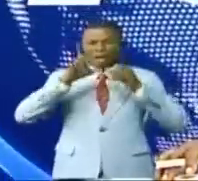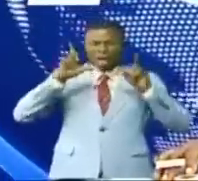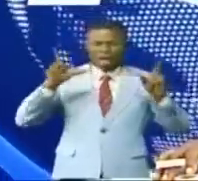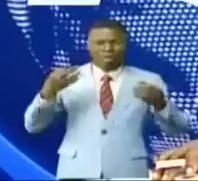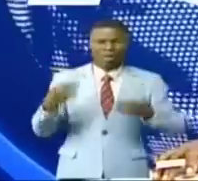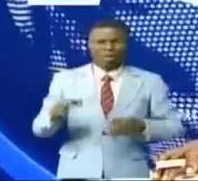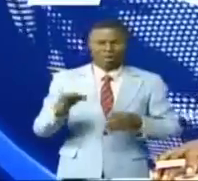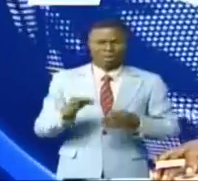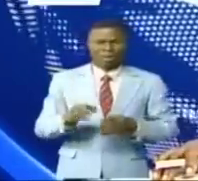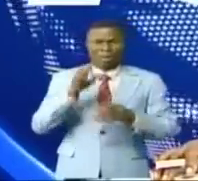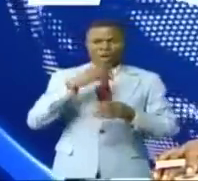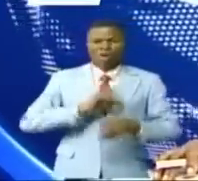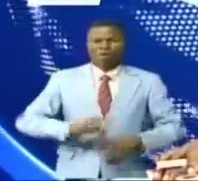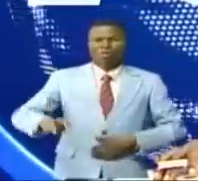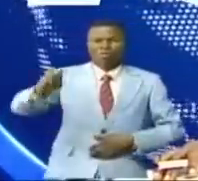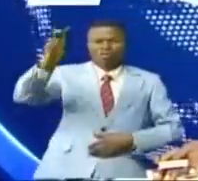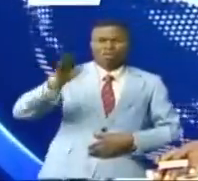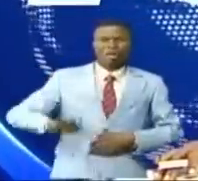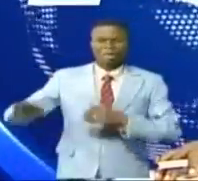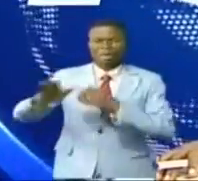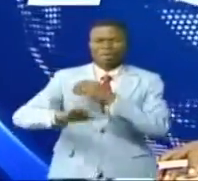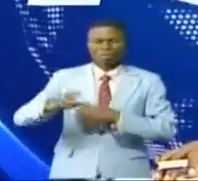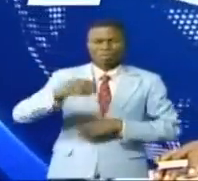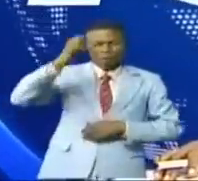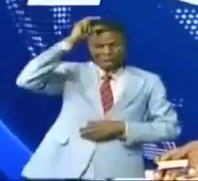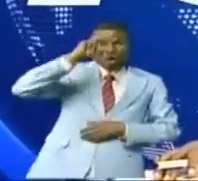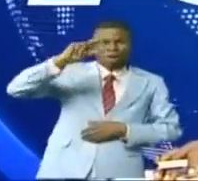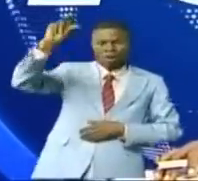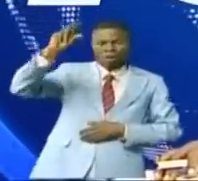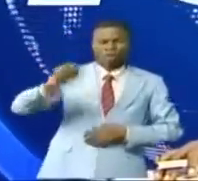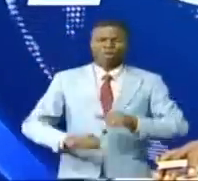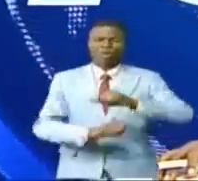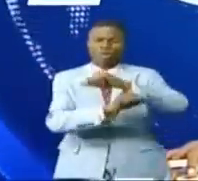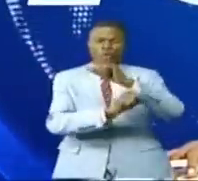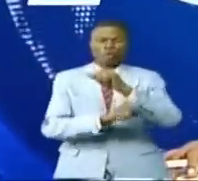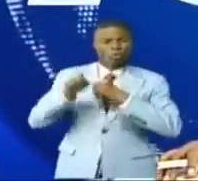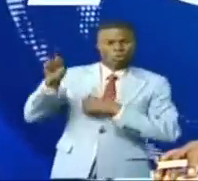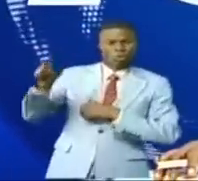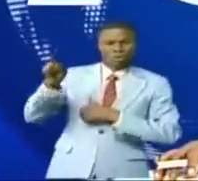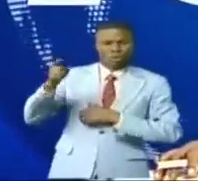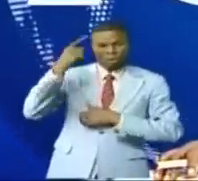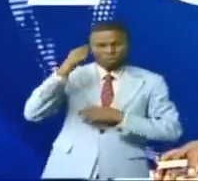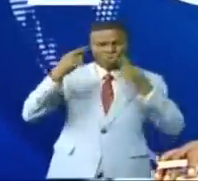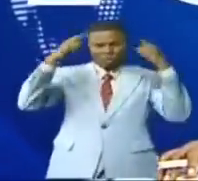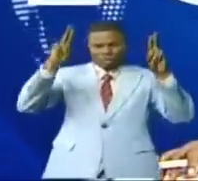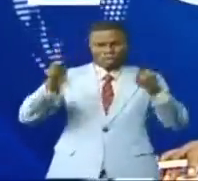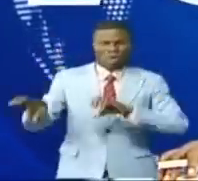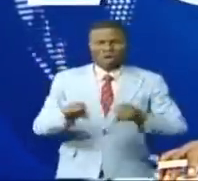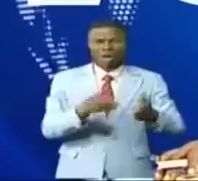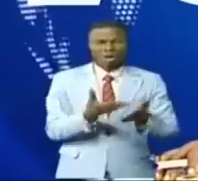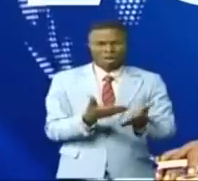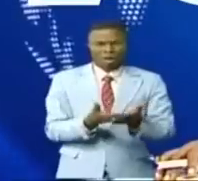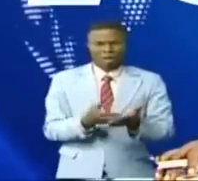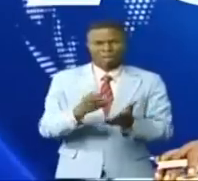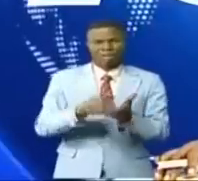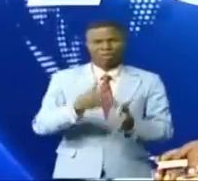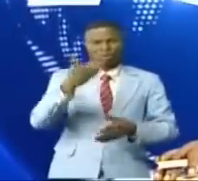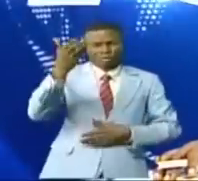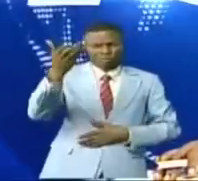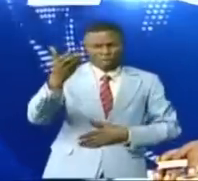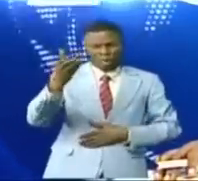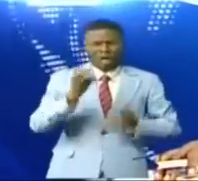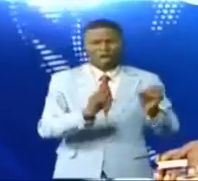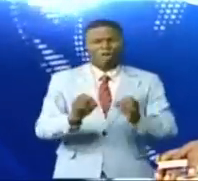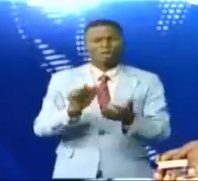en Côte d'Ivoire où il a reçu l'appui de ces pays pour la réussite de cette organisation. Reportage